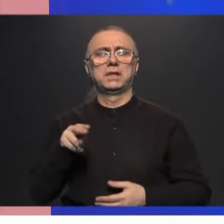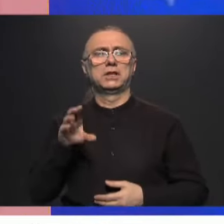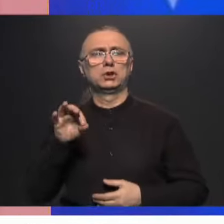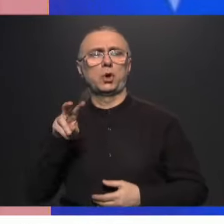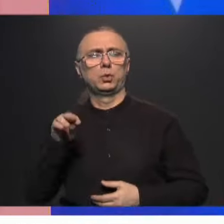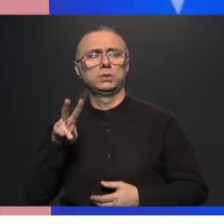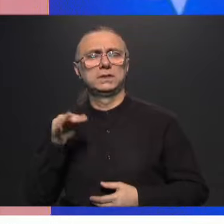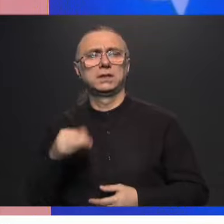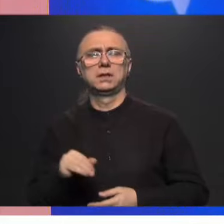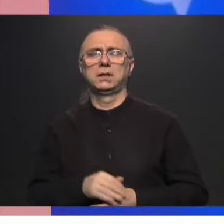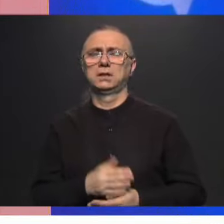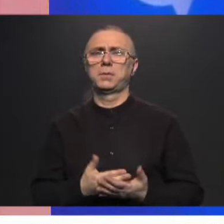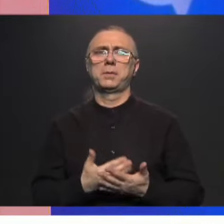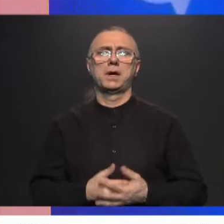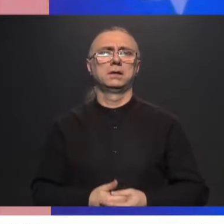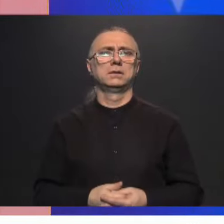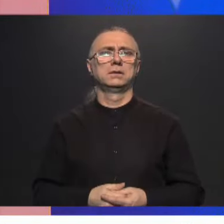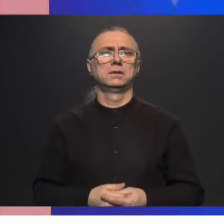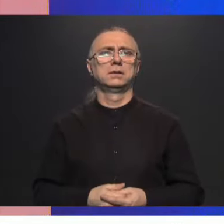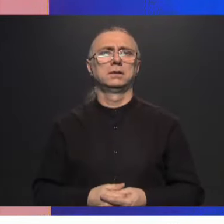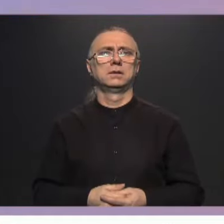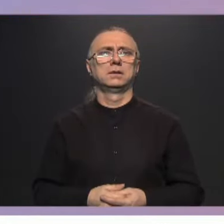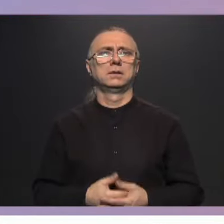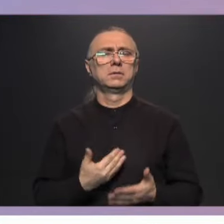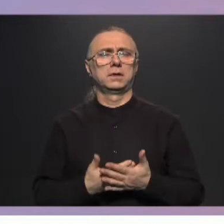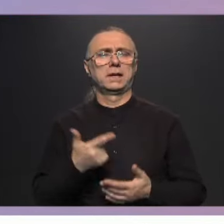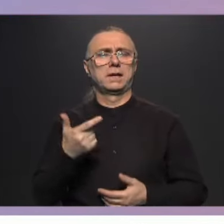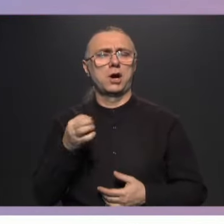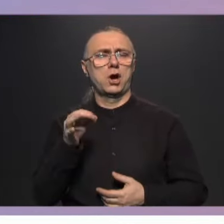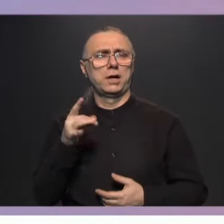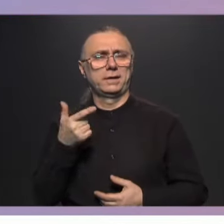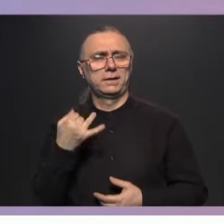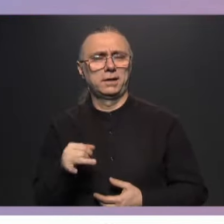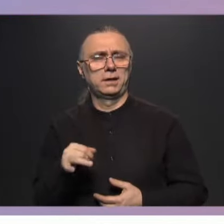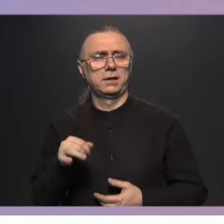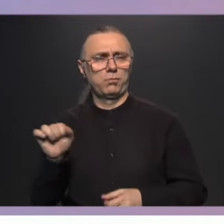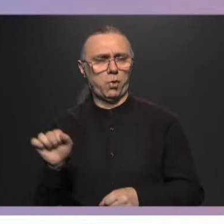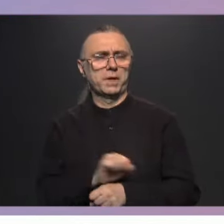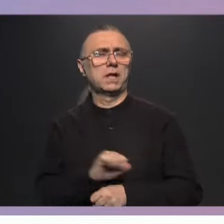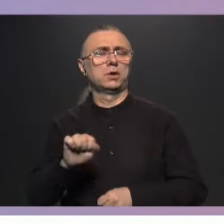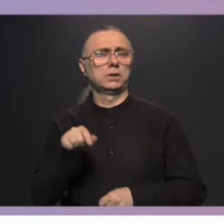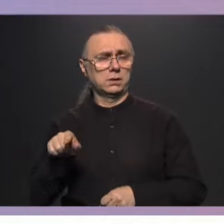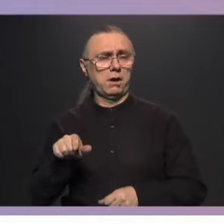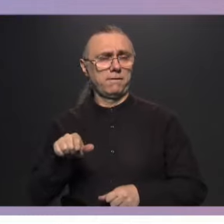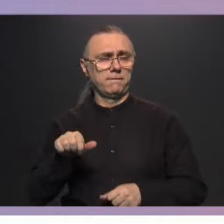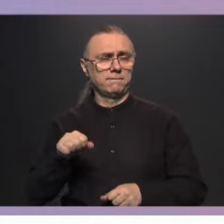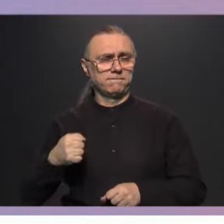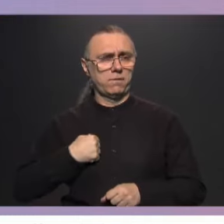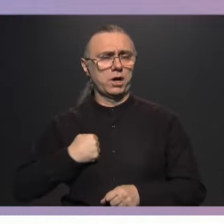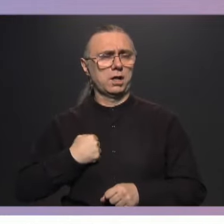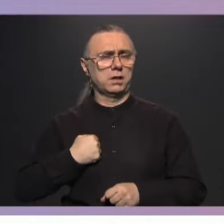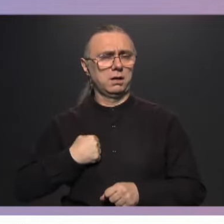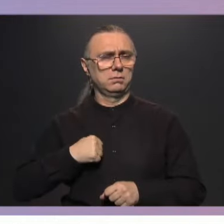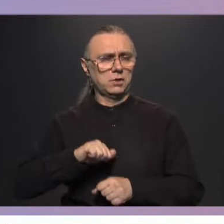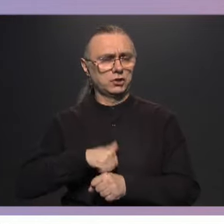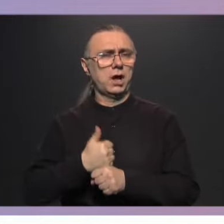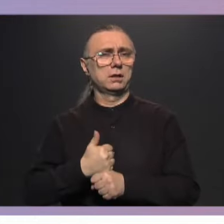Солунский, Плакида, тот же самый Георгий Победоносец. Это все военачальники, то есть не простые даже